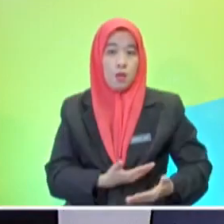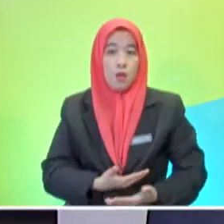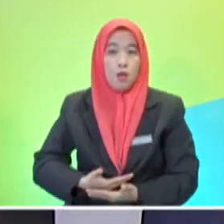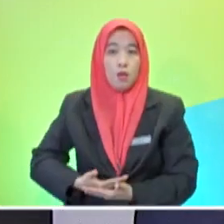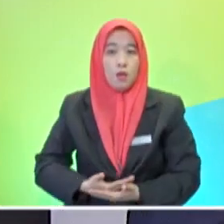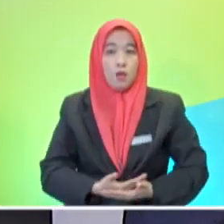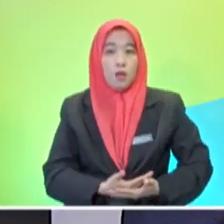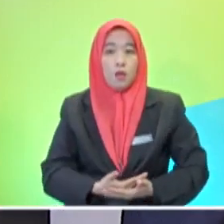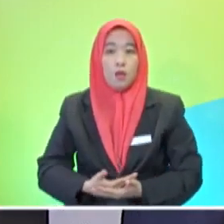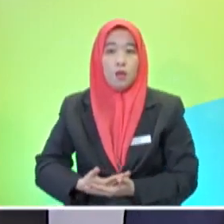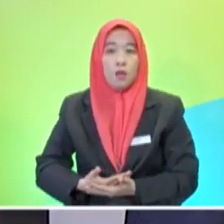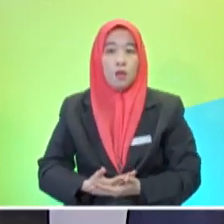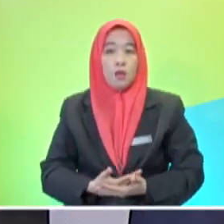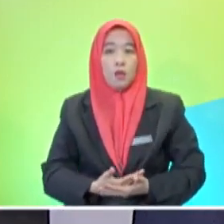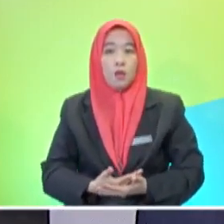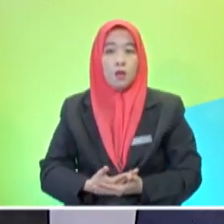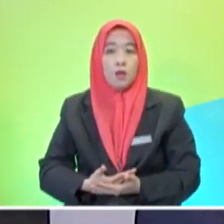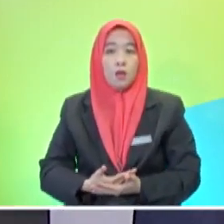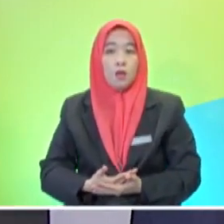letak ni? Dia dah